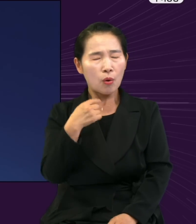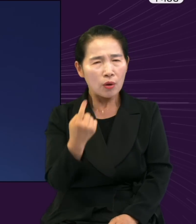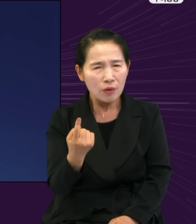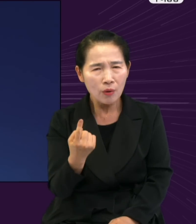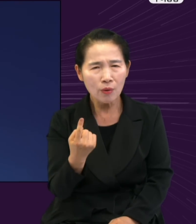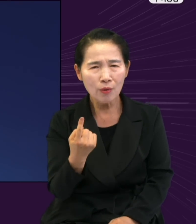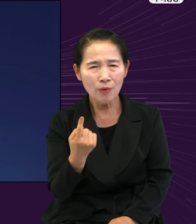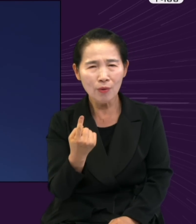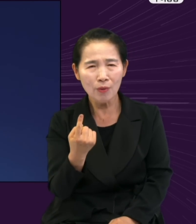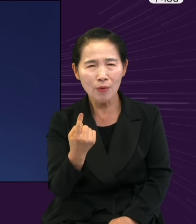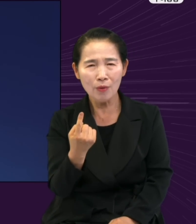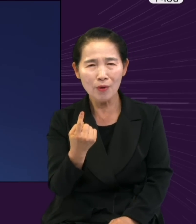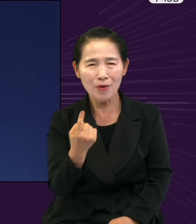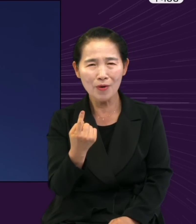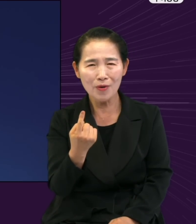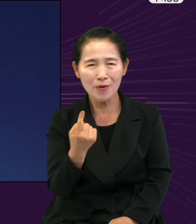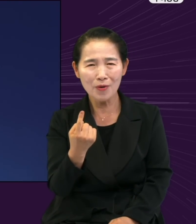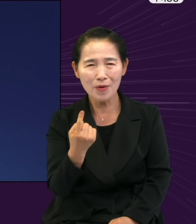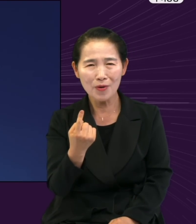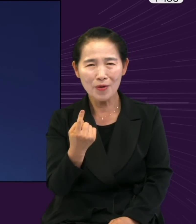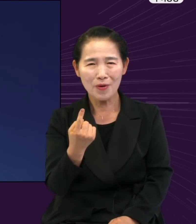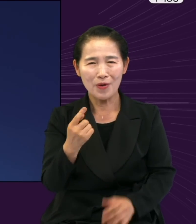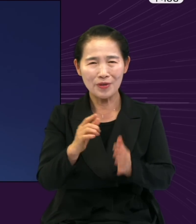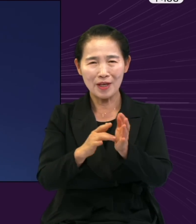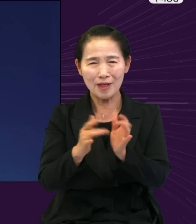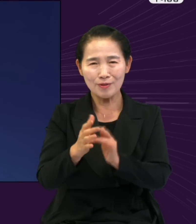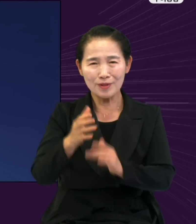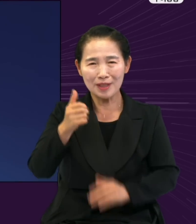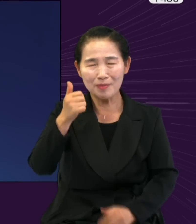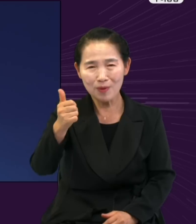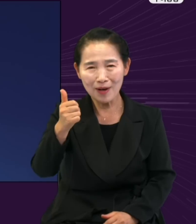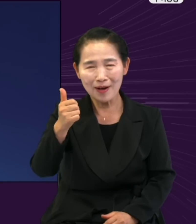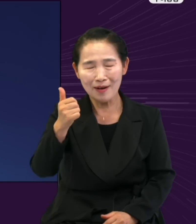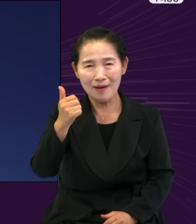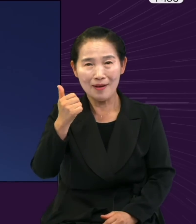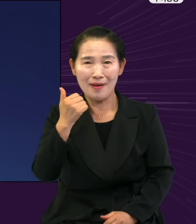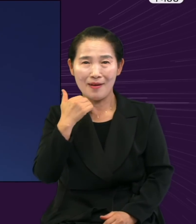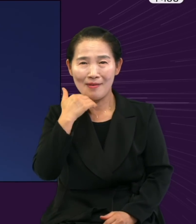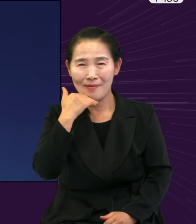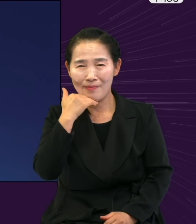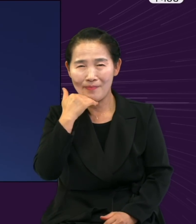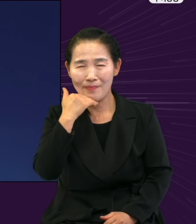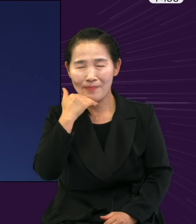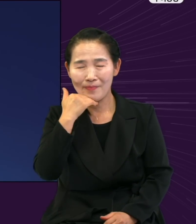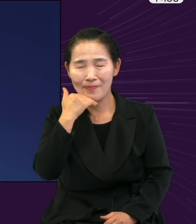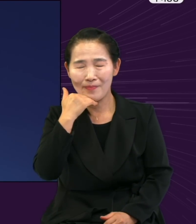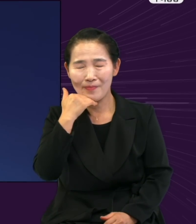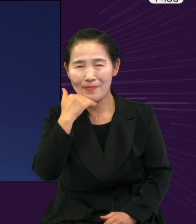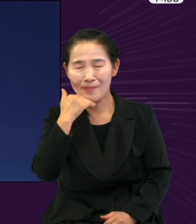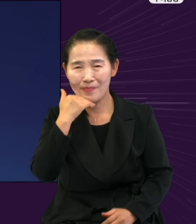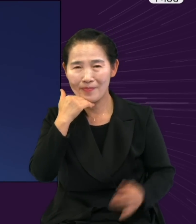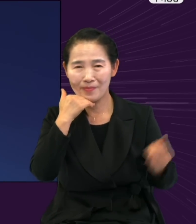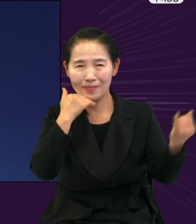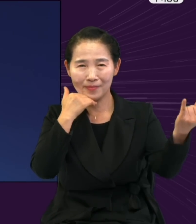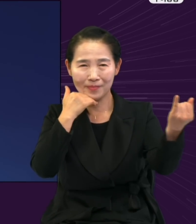기다리고 계시던 예수님과 그 우물가에서 그녀가 예수님을 만난 후부터 달라지기